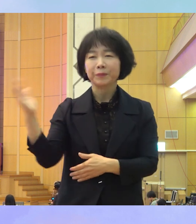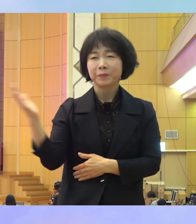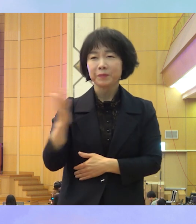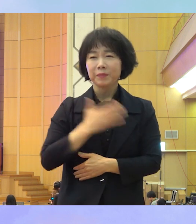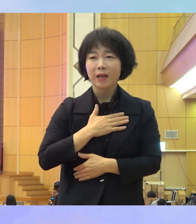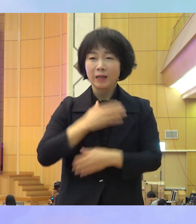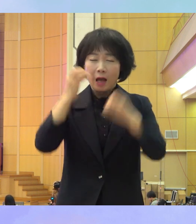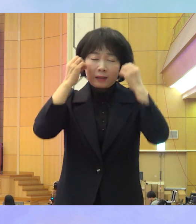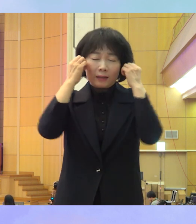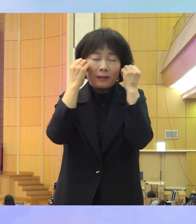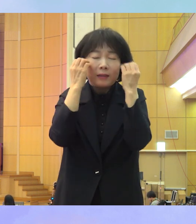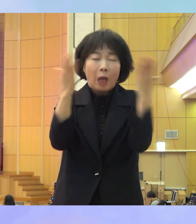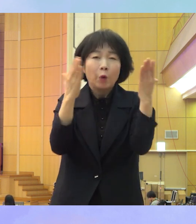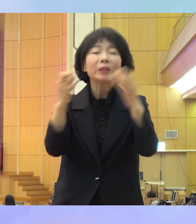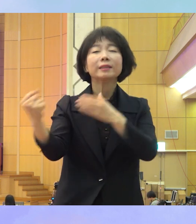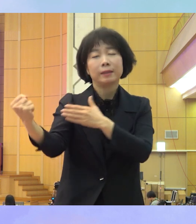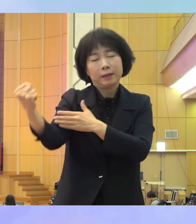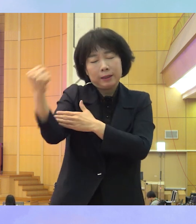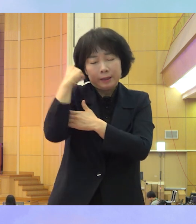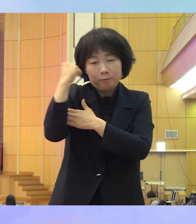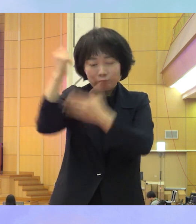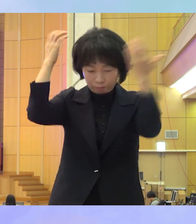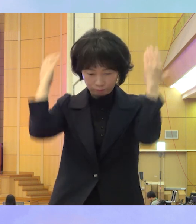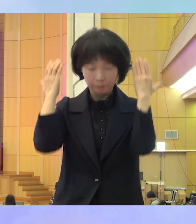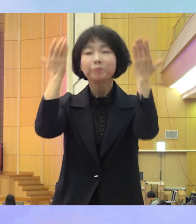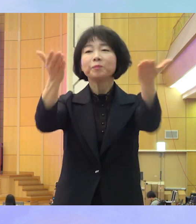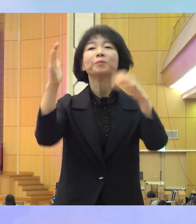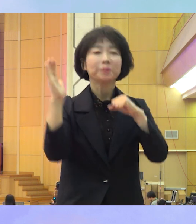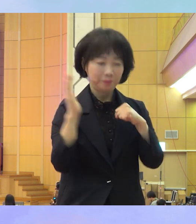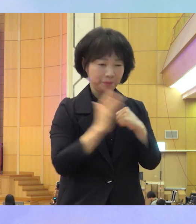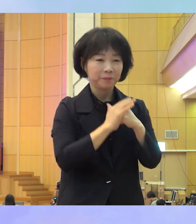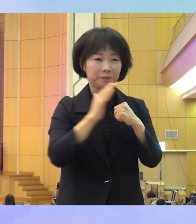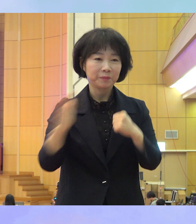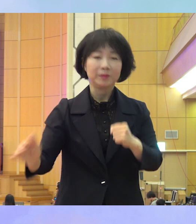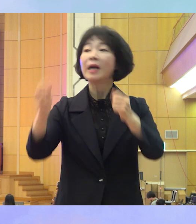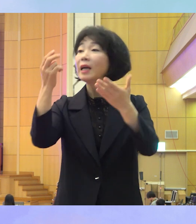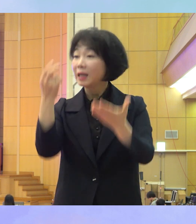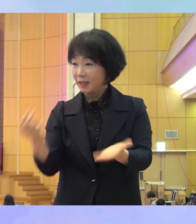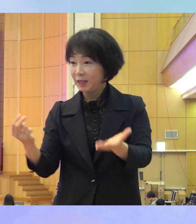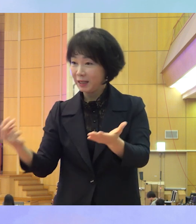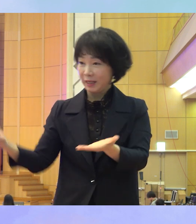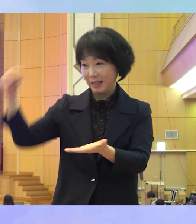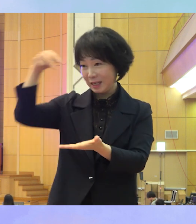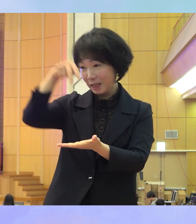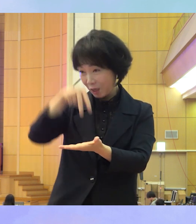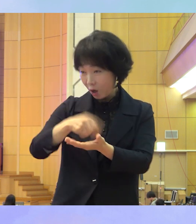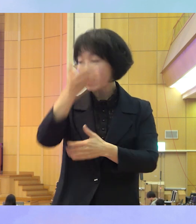걸어라, 내가 새 힘을 주리니.